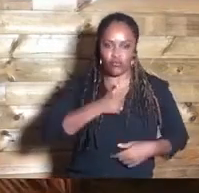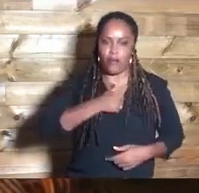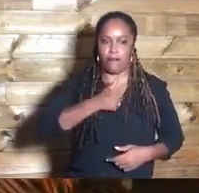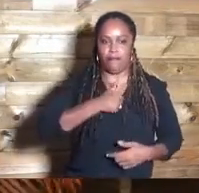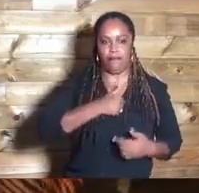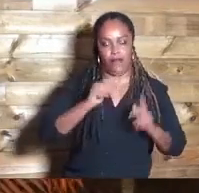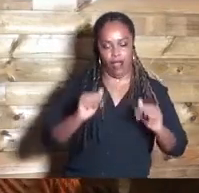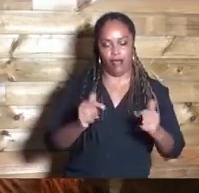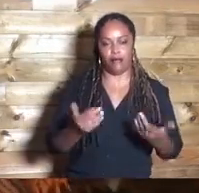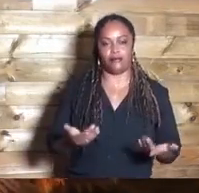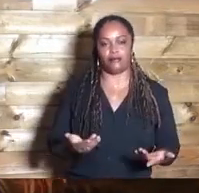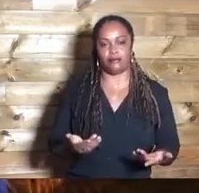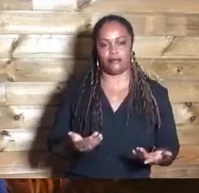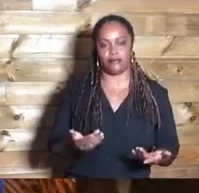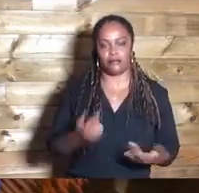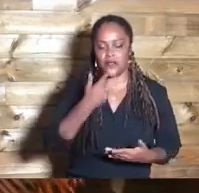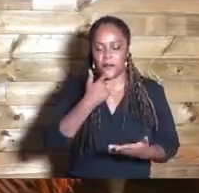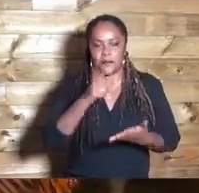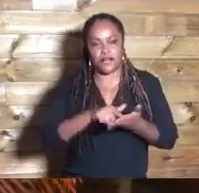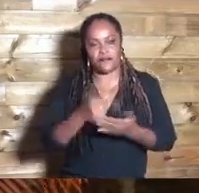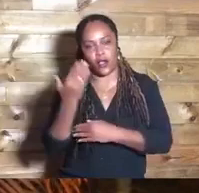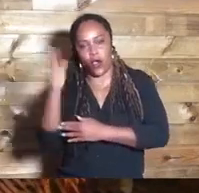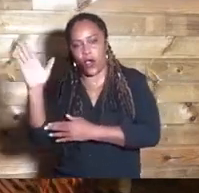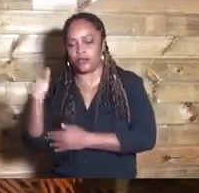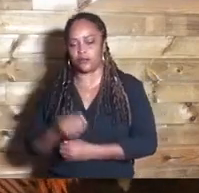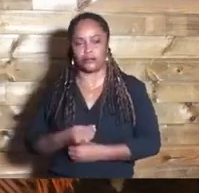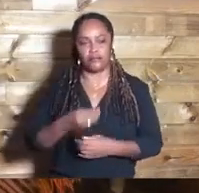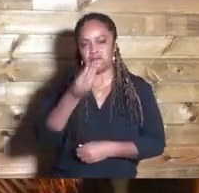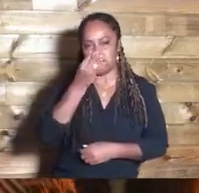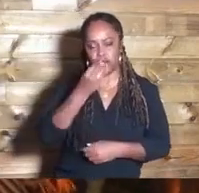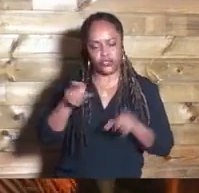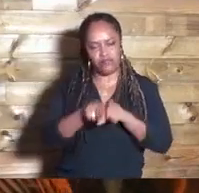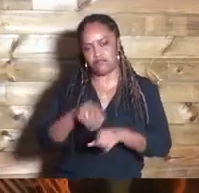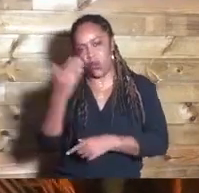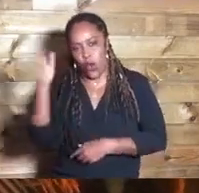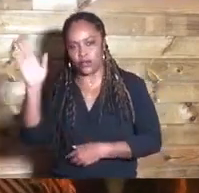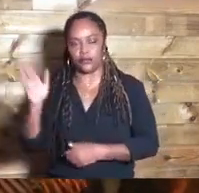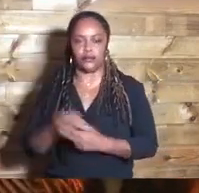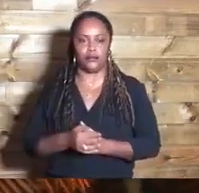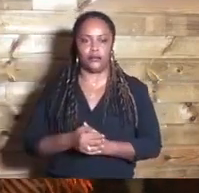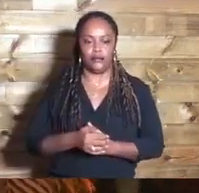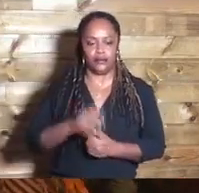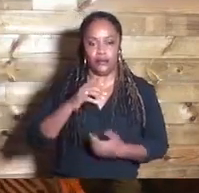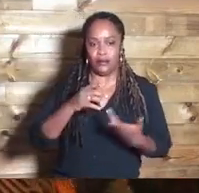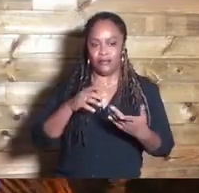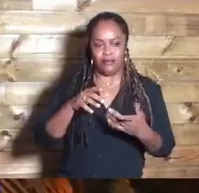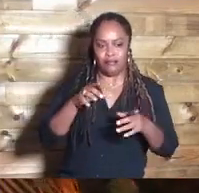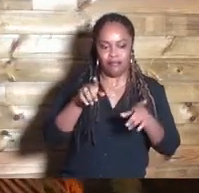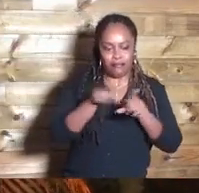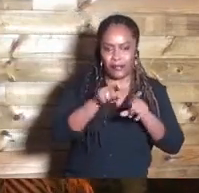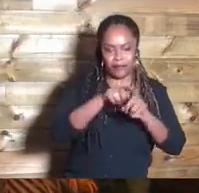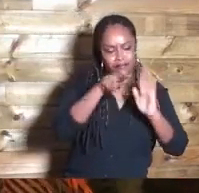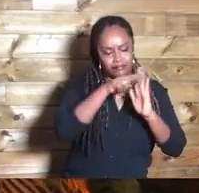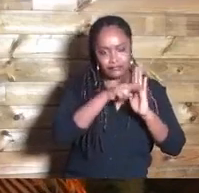pour préférer être l'autre, pour manger comme l'autre, pour adopter les normes